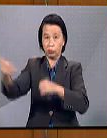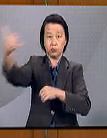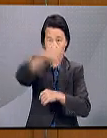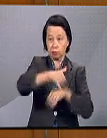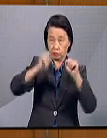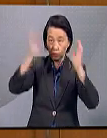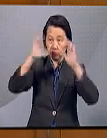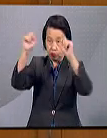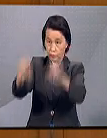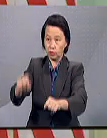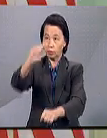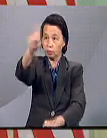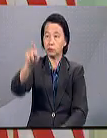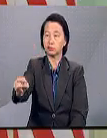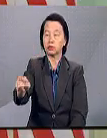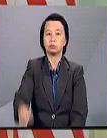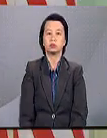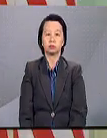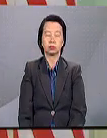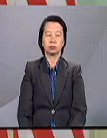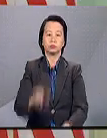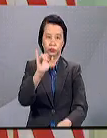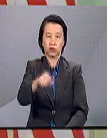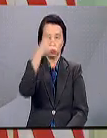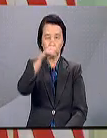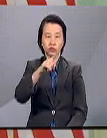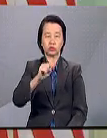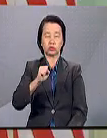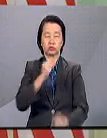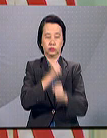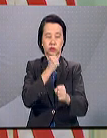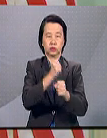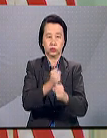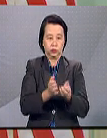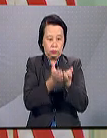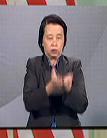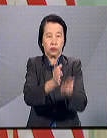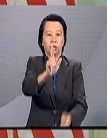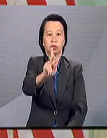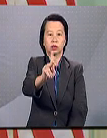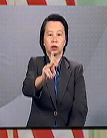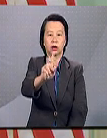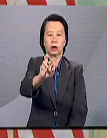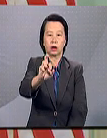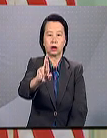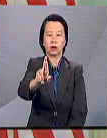diberikan? Ya, untuk kru syarikat perkapalan ni, ya, kalau